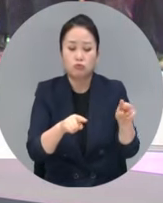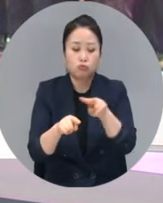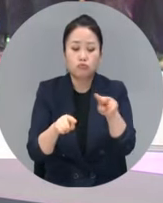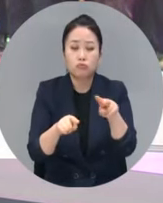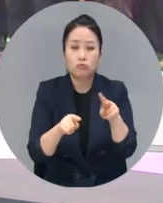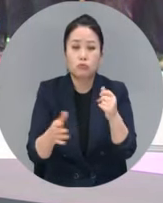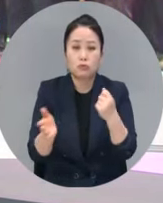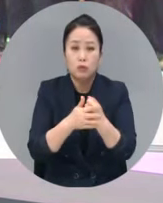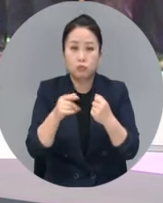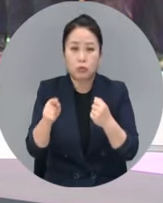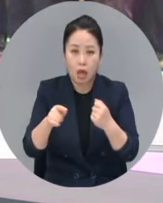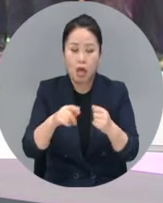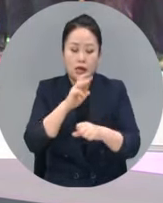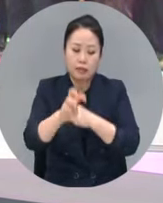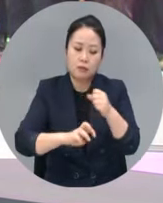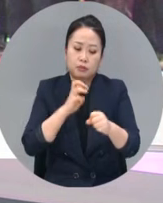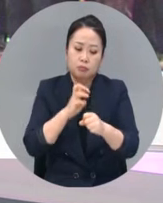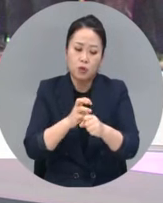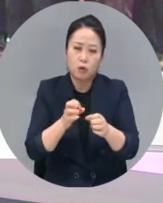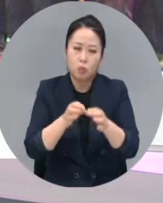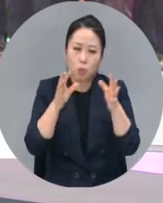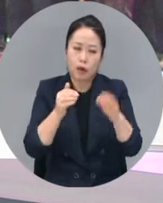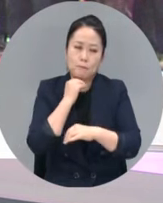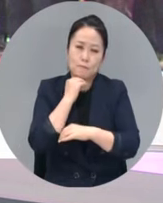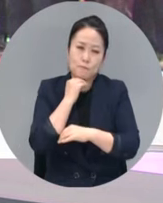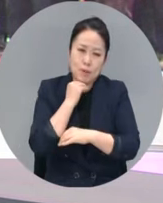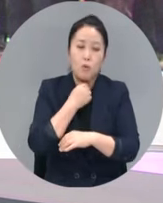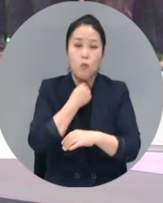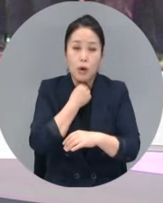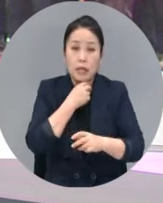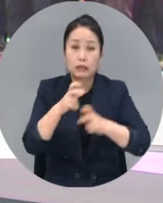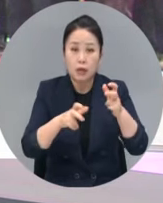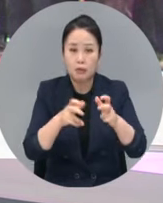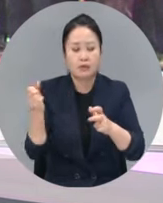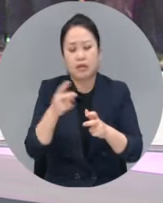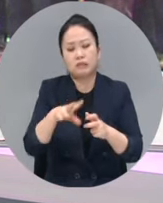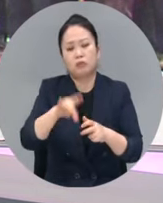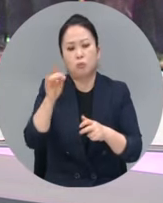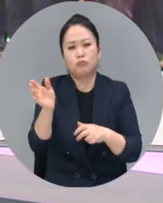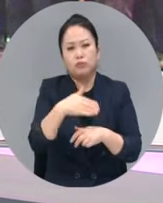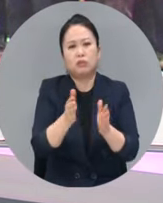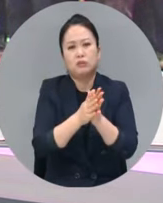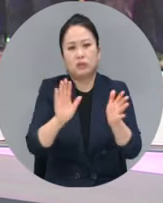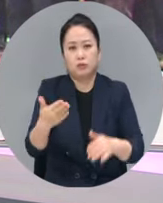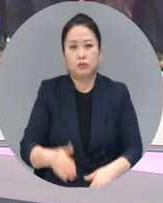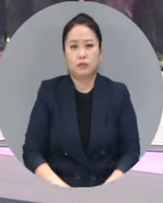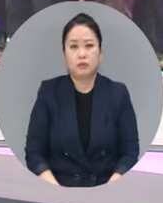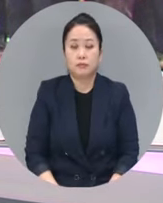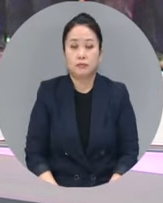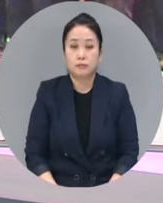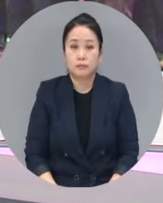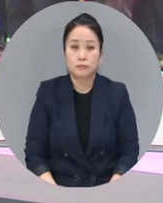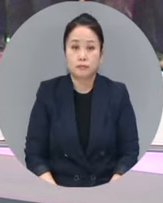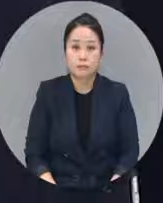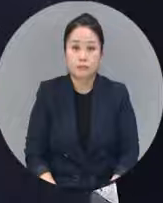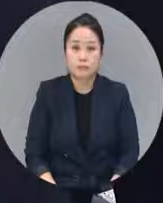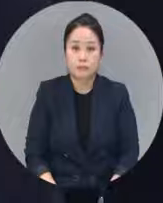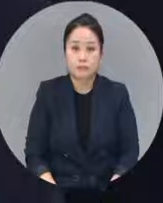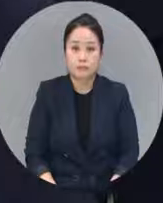탓에 30년 묵은 수건 사업이 다시 원점으로 돌아가게 됐습니다. 먼저 유재민 기자의 보도입니다.